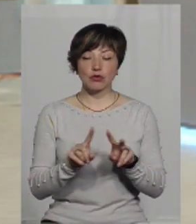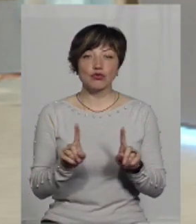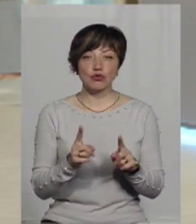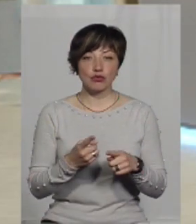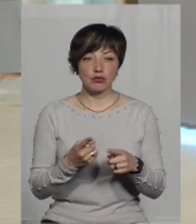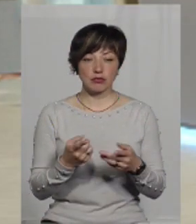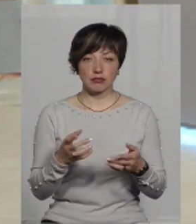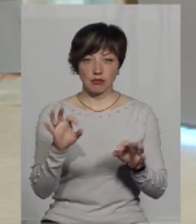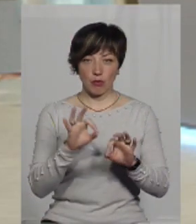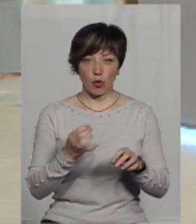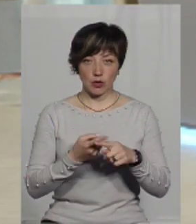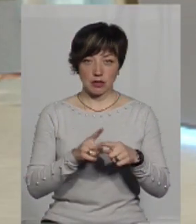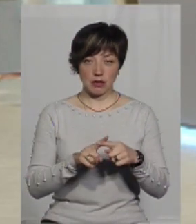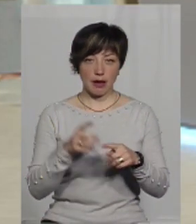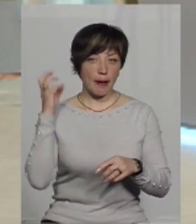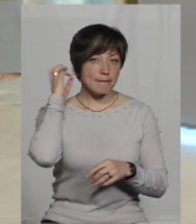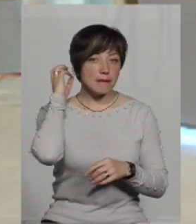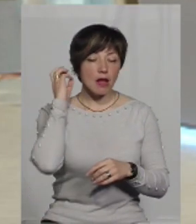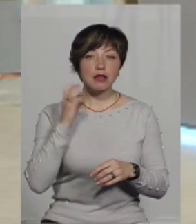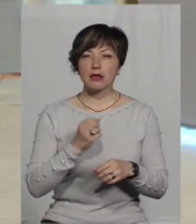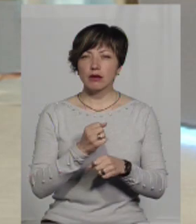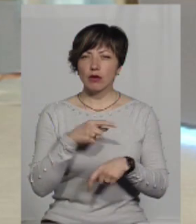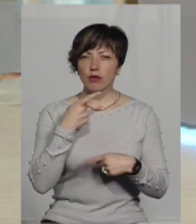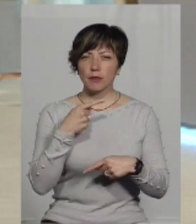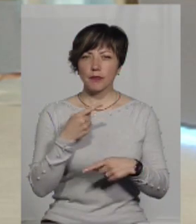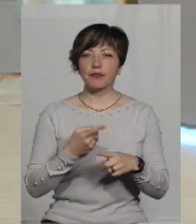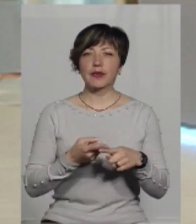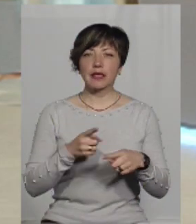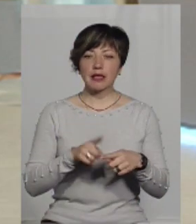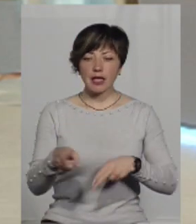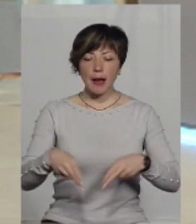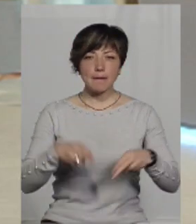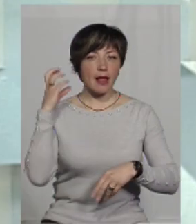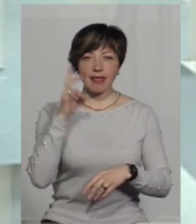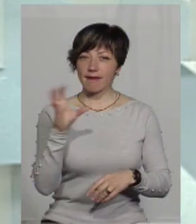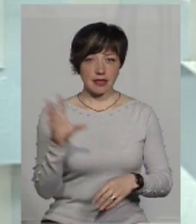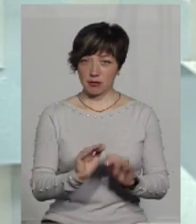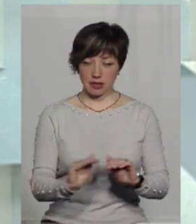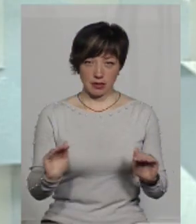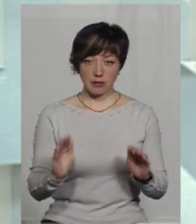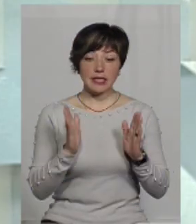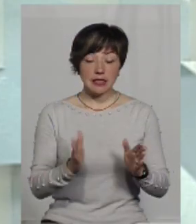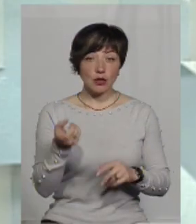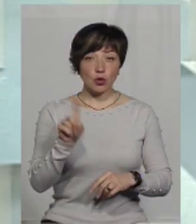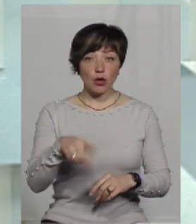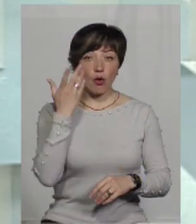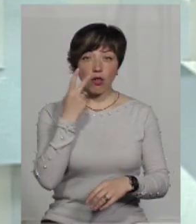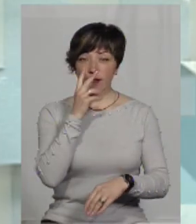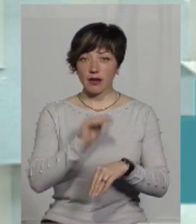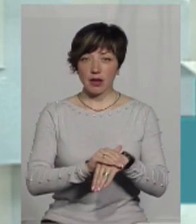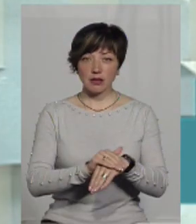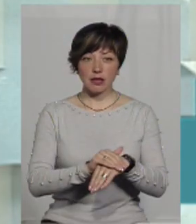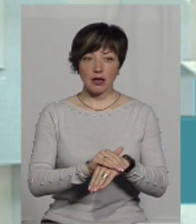сьогодні про них в основному говоримо, будь ласка. Ну, кохлеарна імплантація ж робиться не всім дітям. Тільки тоді, коли